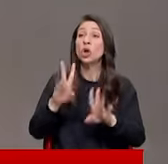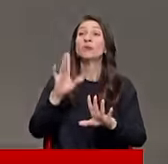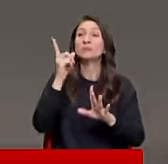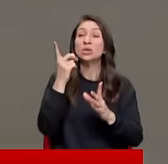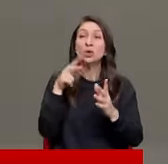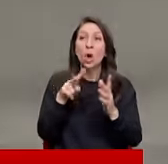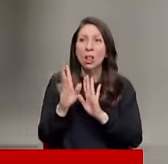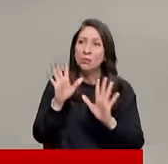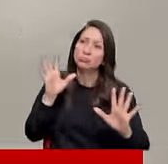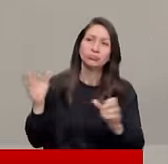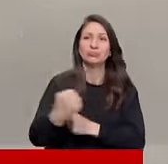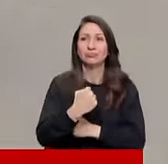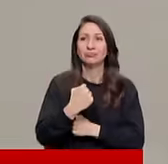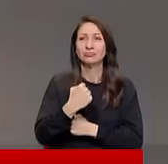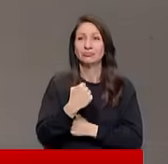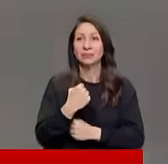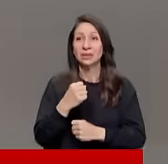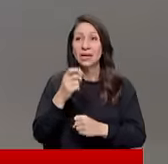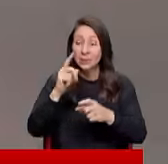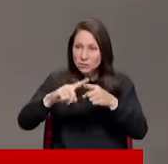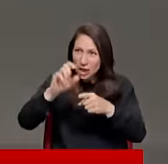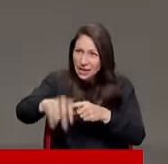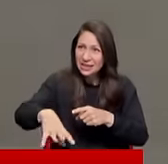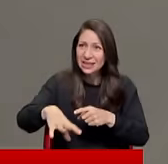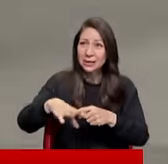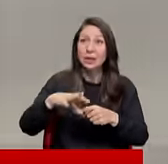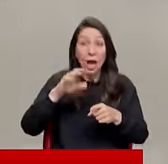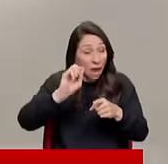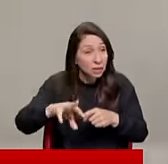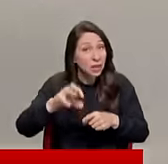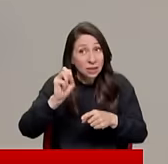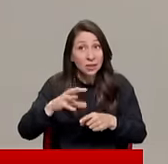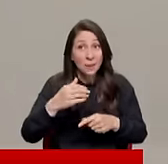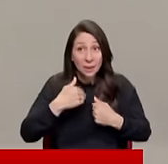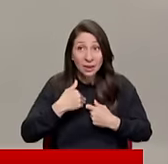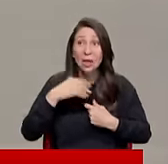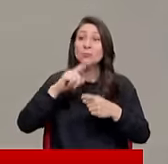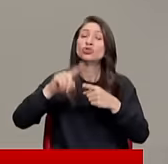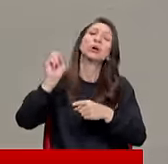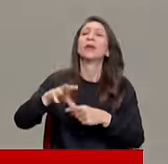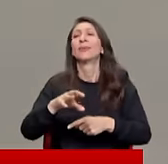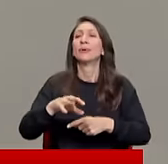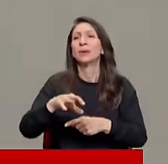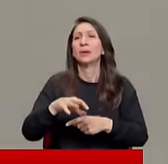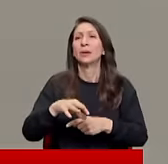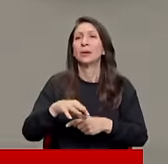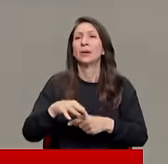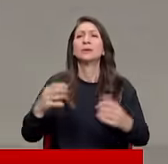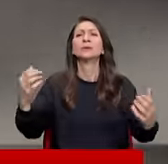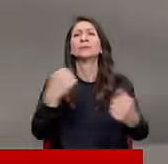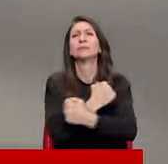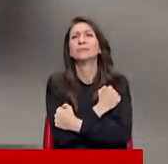bir yöntemle müdahale etti, sarıldı. Şuraya atar mısın bıçağı? Atayım. At. At, söz hadi at.